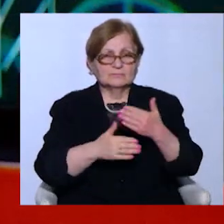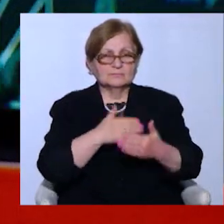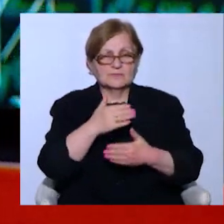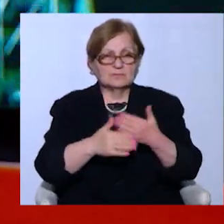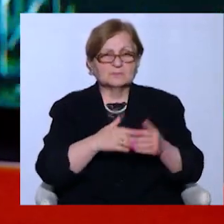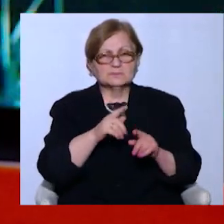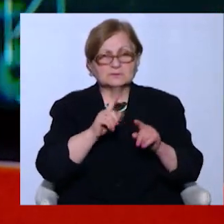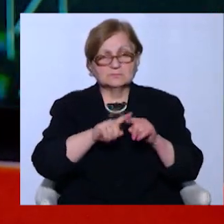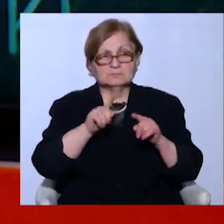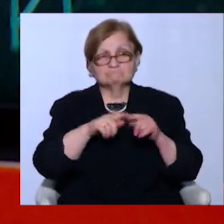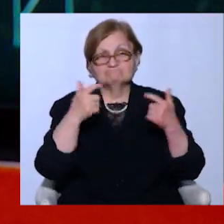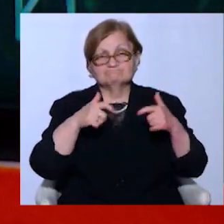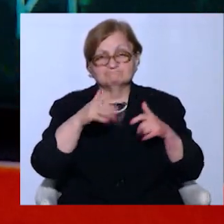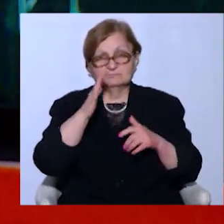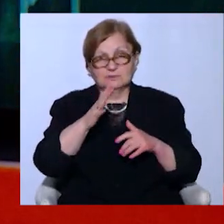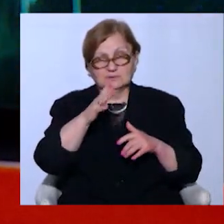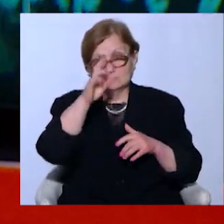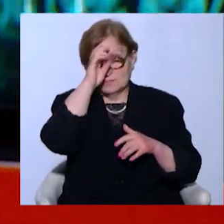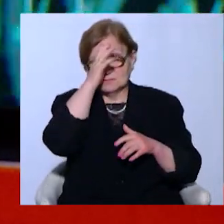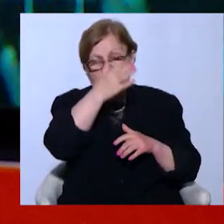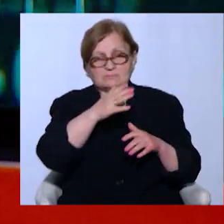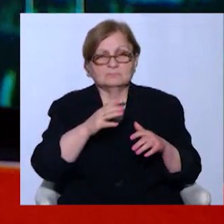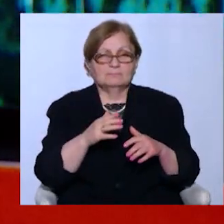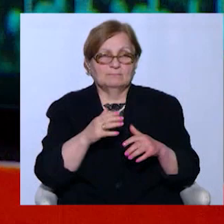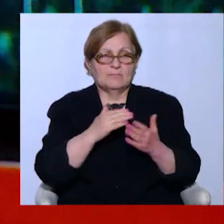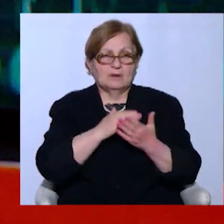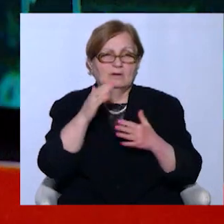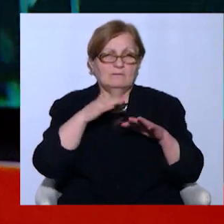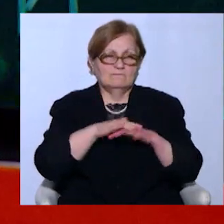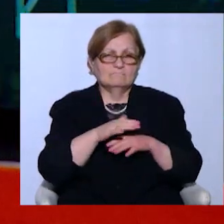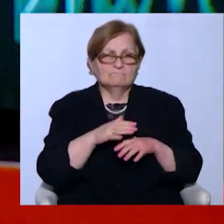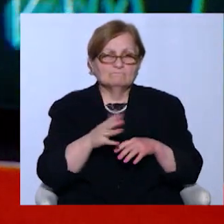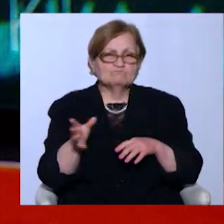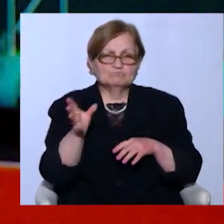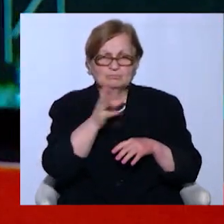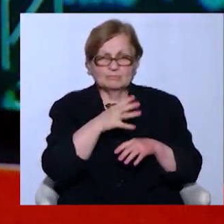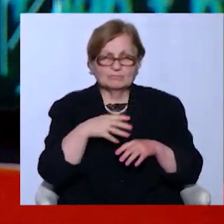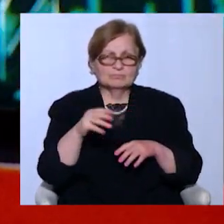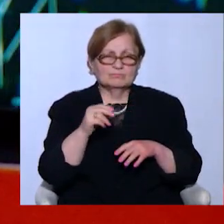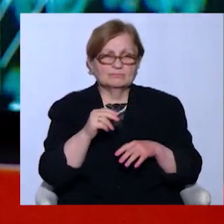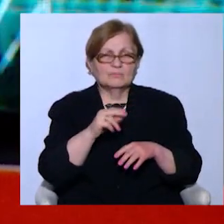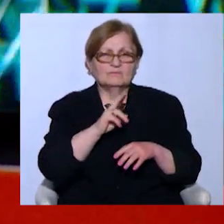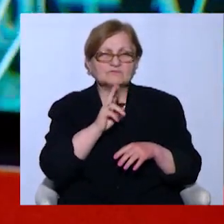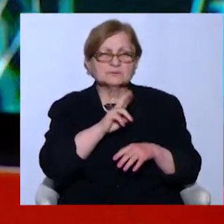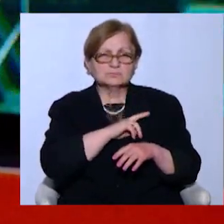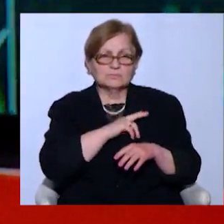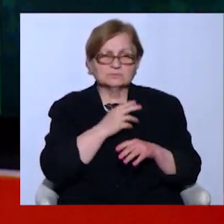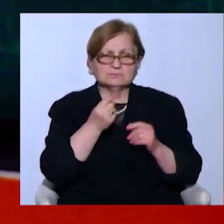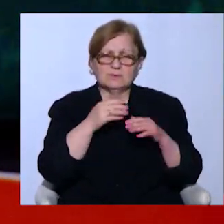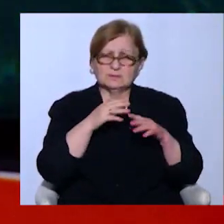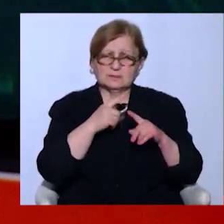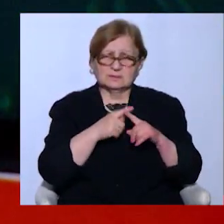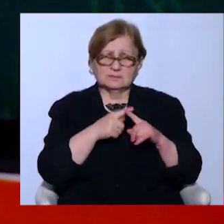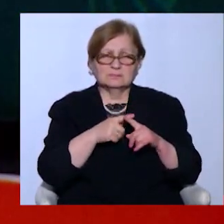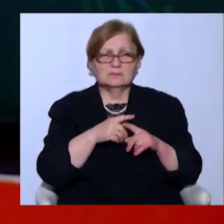ეროვნულ გამოცდებში და მაღალ ქულებს. მოდით ყველა მათემატიკის მოყვარულმა თუ არამოყვარულმა მსოფლიოს